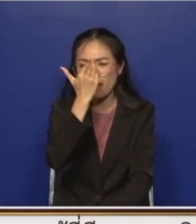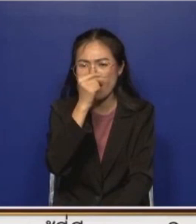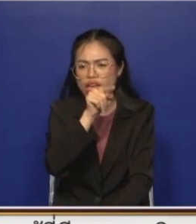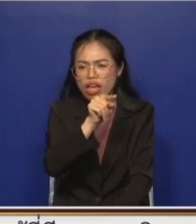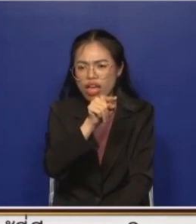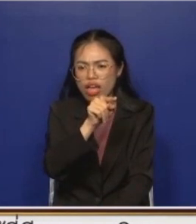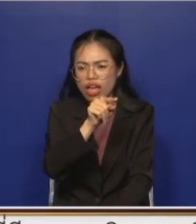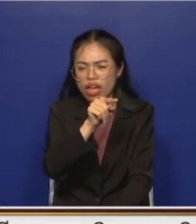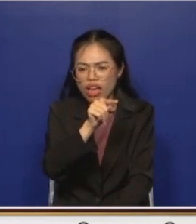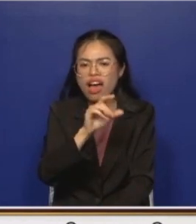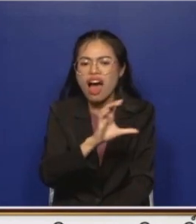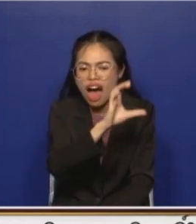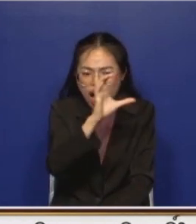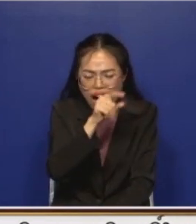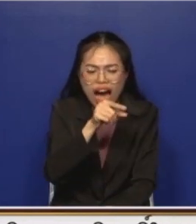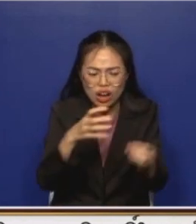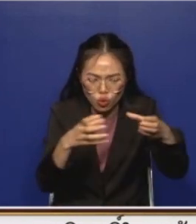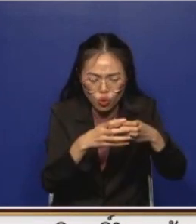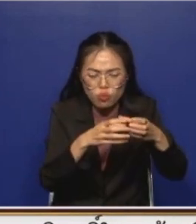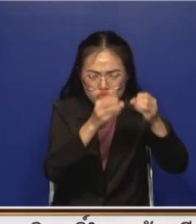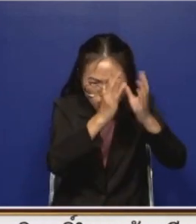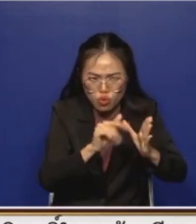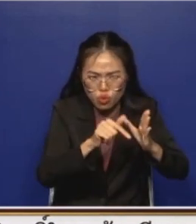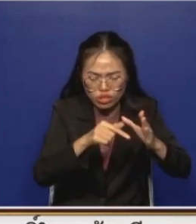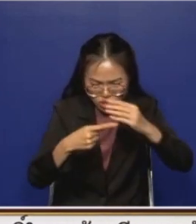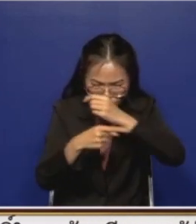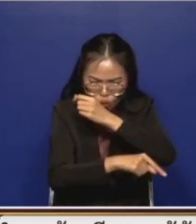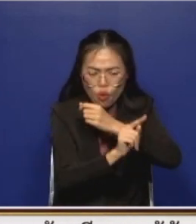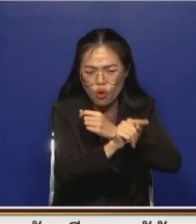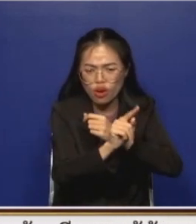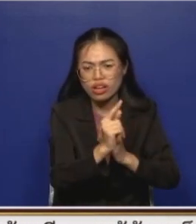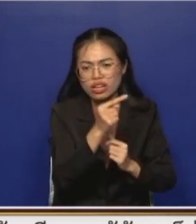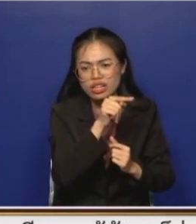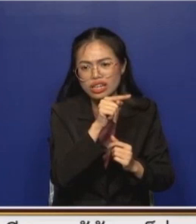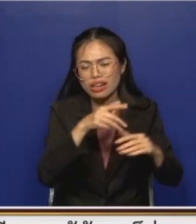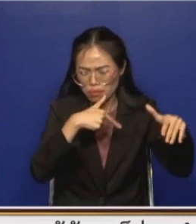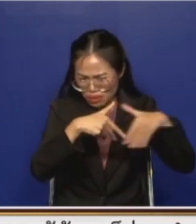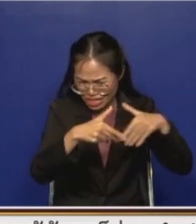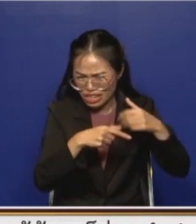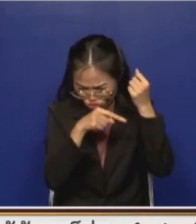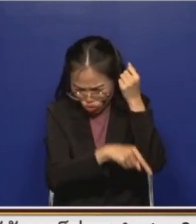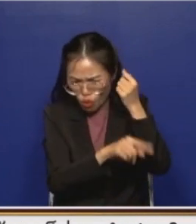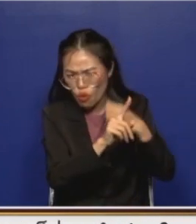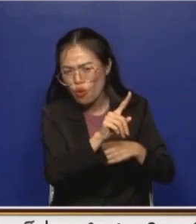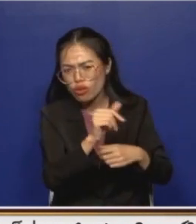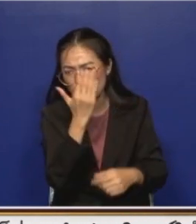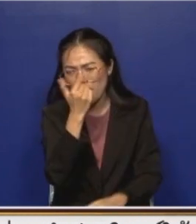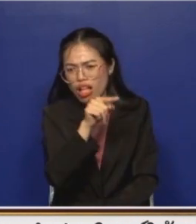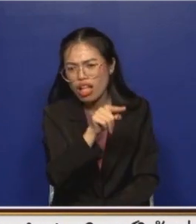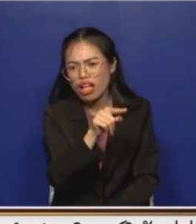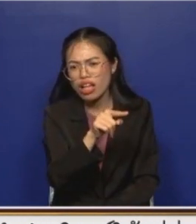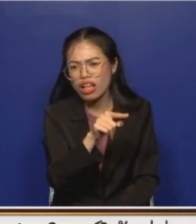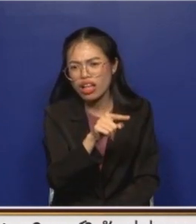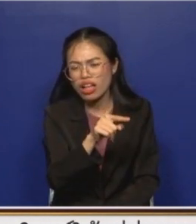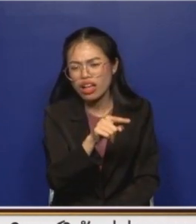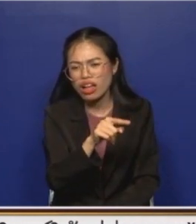นี่เราลงทะเบียนเราชนะนี่เหตุการณ์ไม่กี่วันนะ15กุมภาพันธ์ฮะเกิดปัญหาอะไรฮะดาวน์โหลดแอ